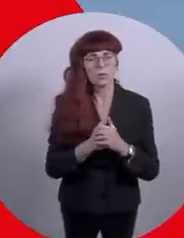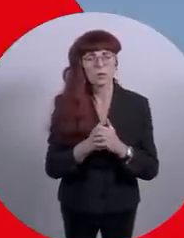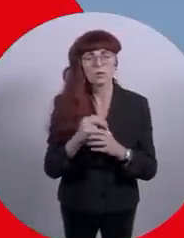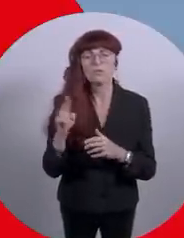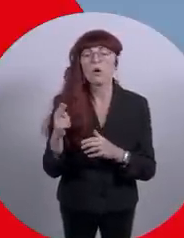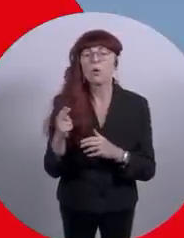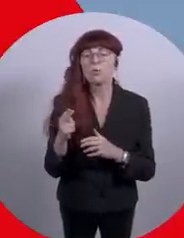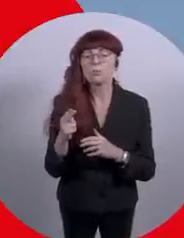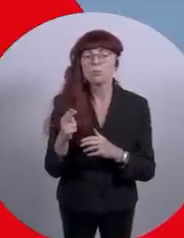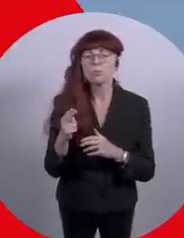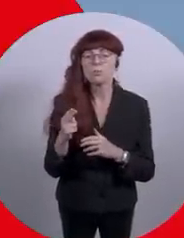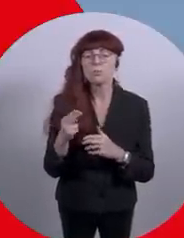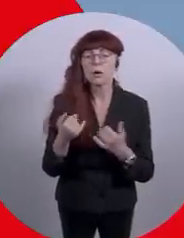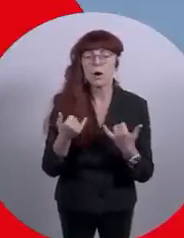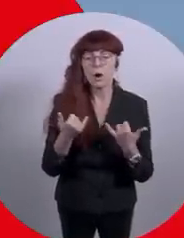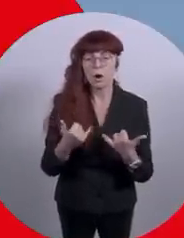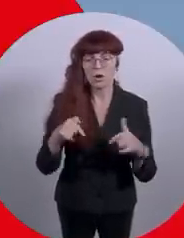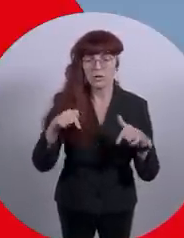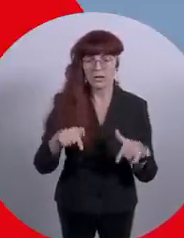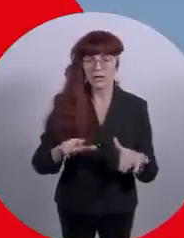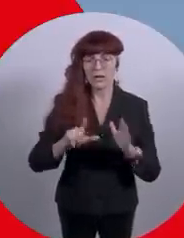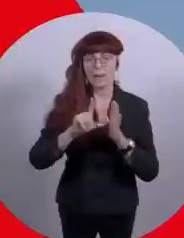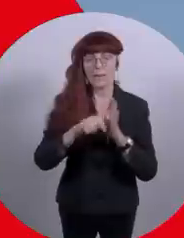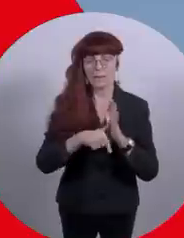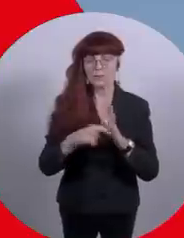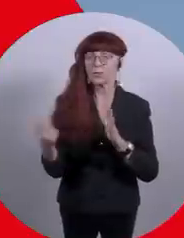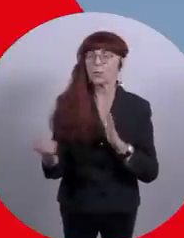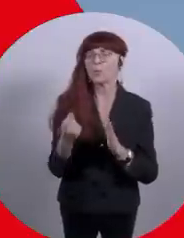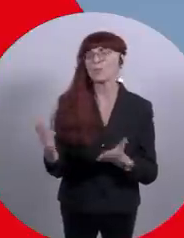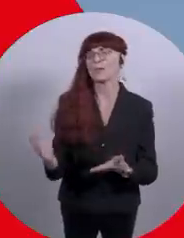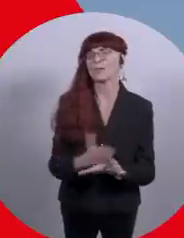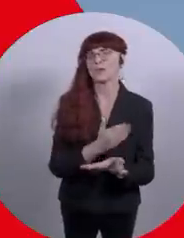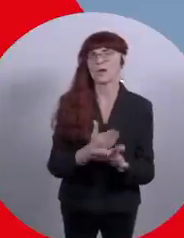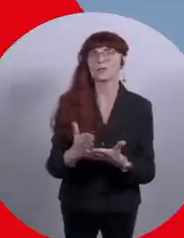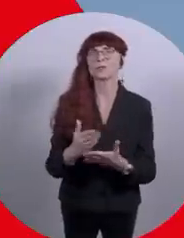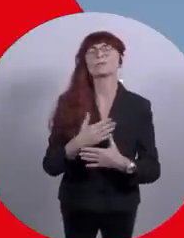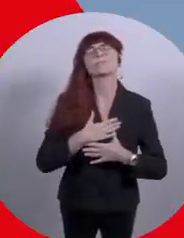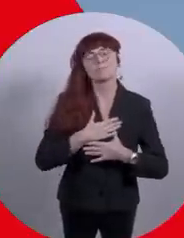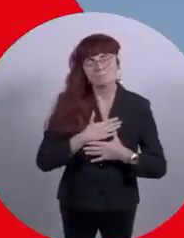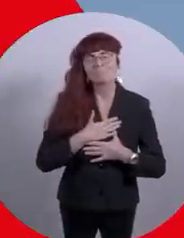heute hier in Linz eine Entscheidung geben wird